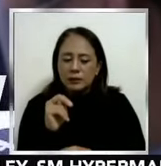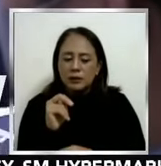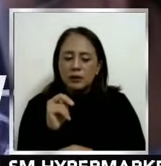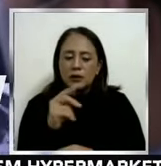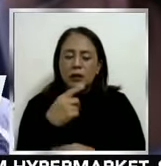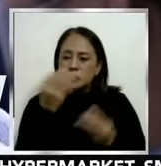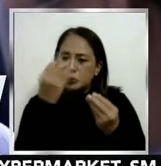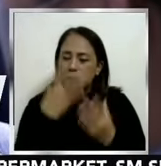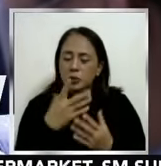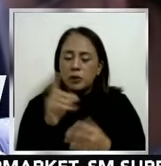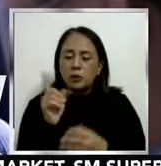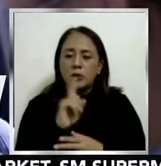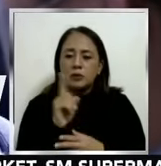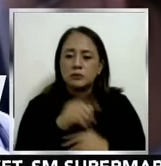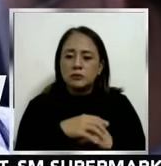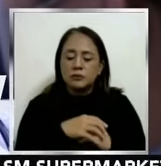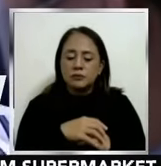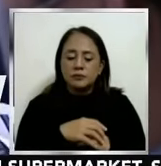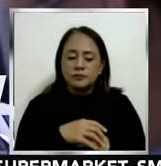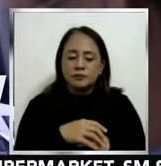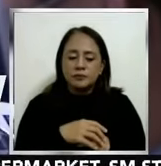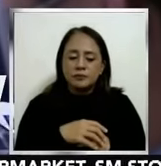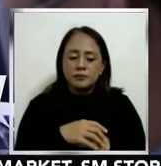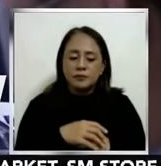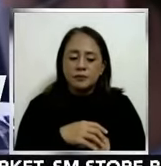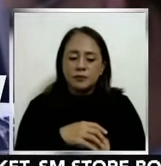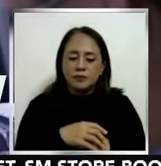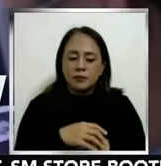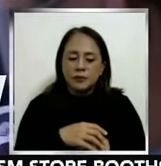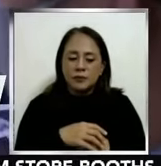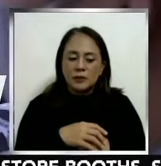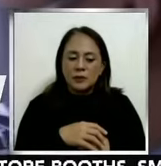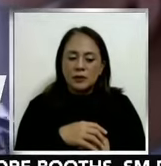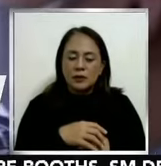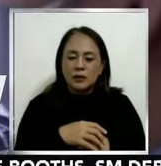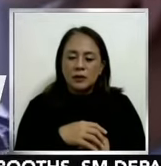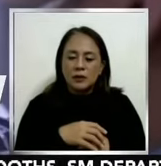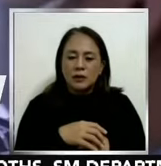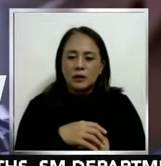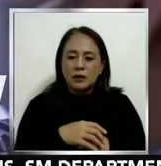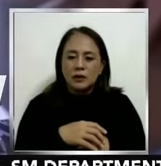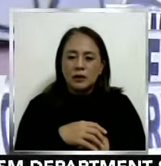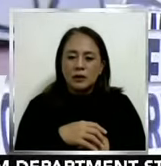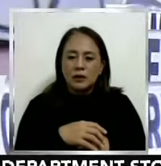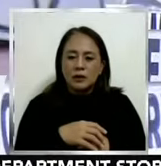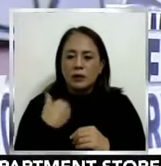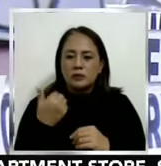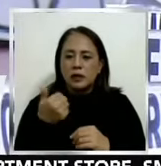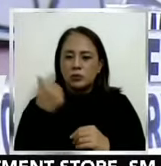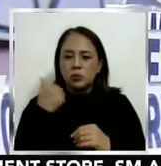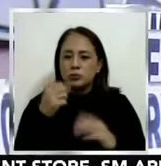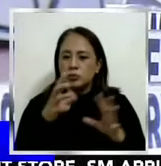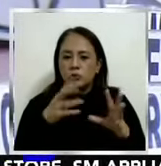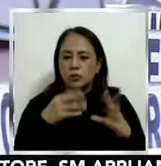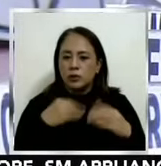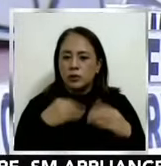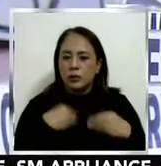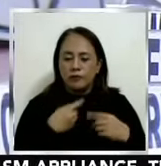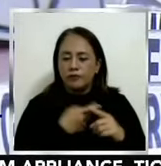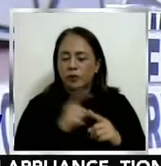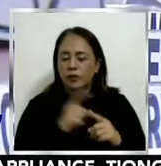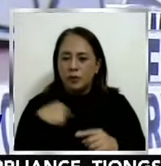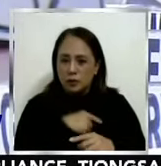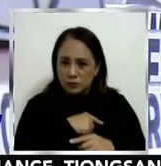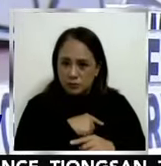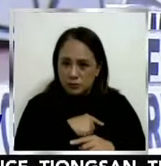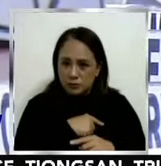is hindi po nila kailang or ayaw po nila tumanggap ng tulong mula sa amin. Spill bomb nga lang nung una hiningi ko sa